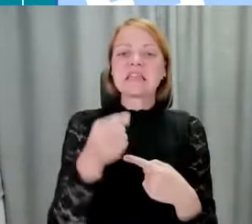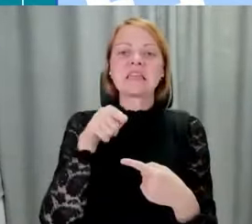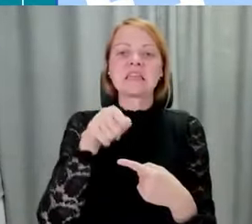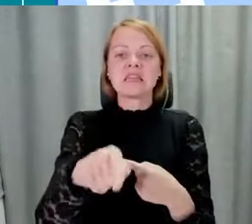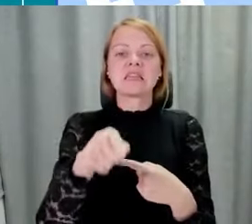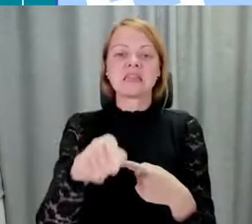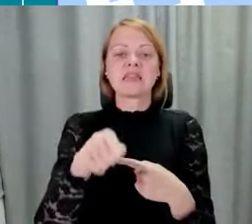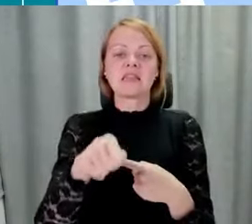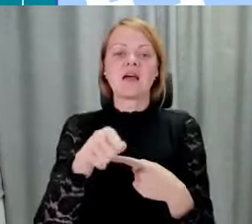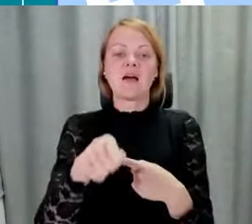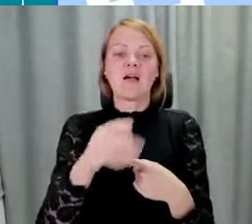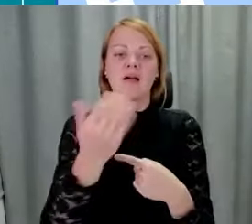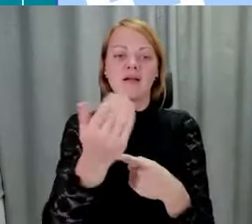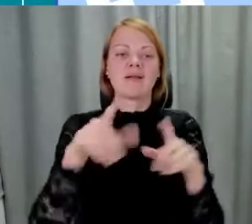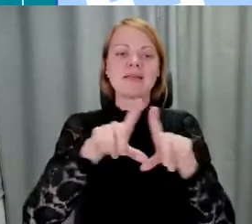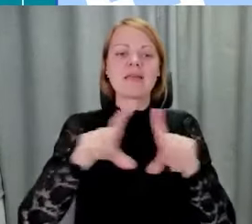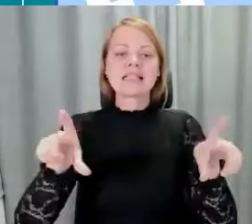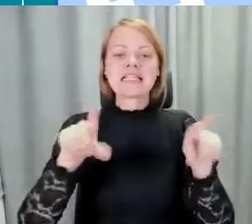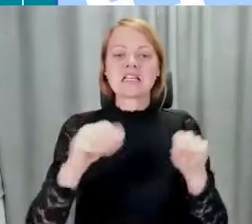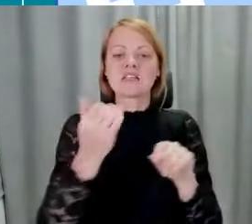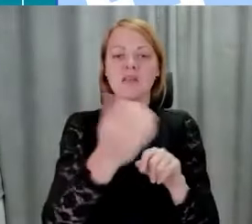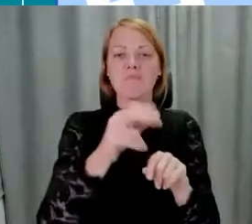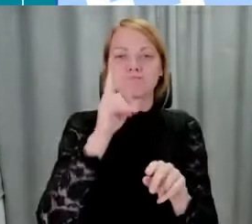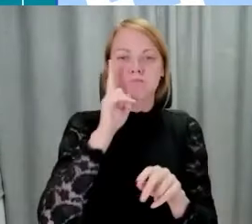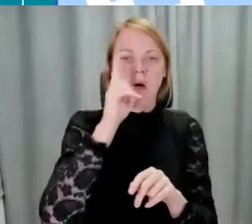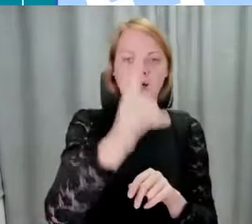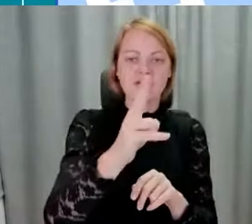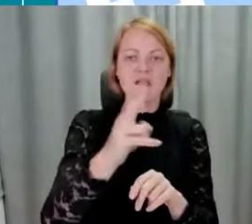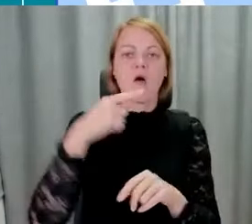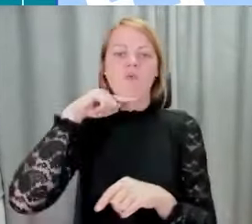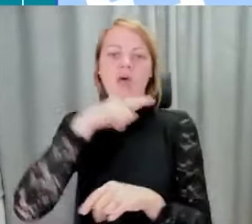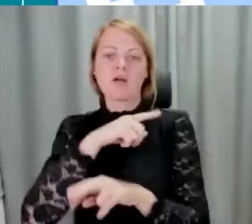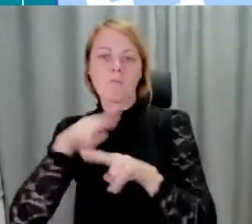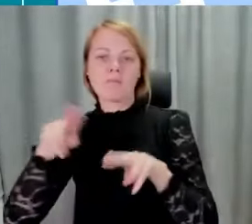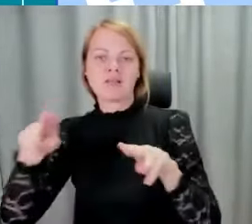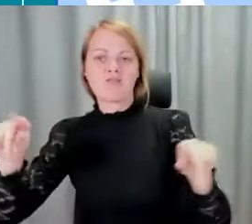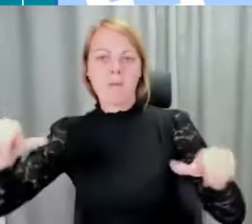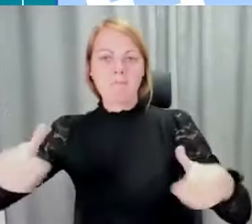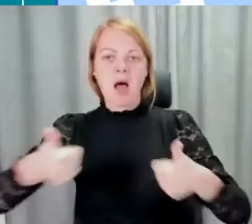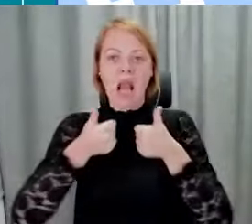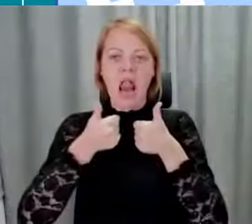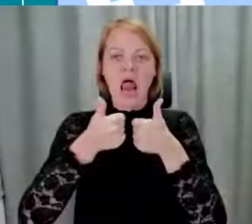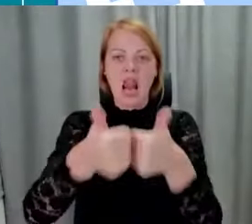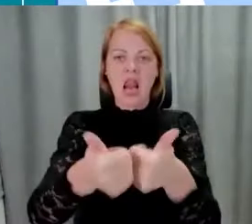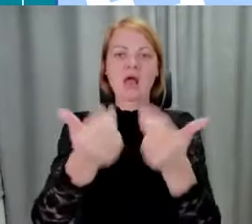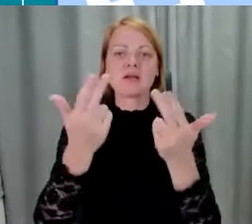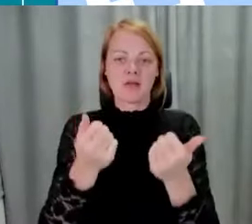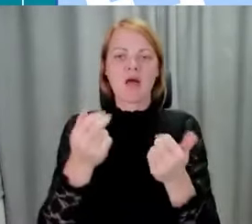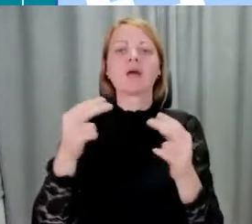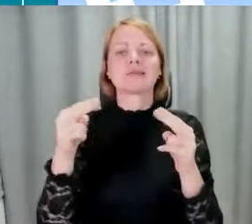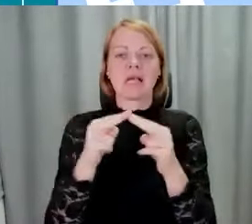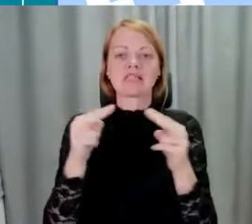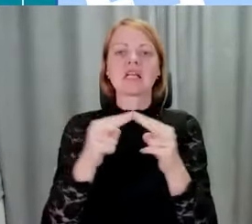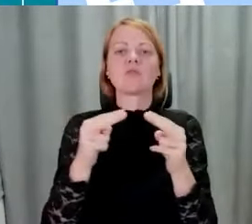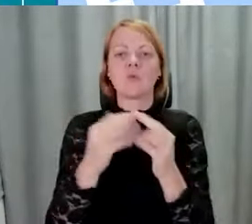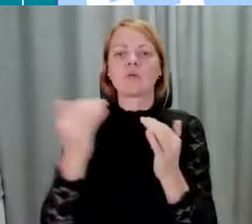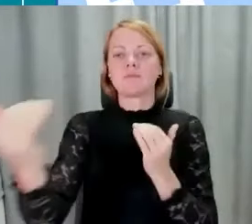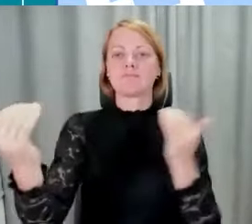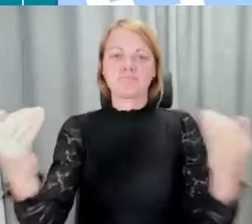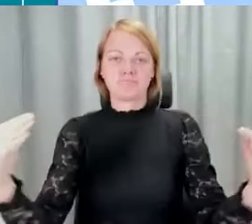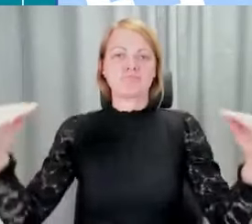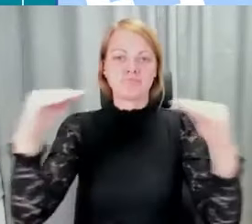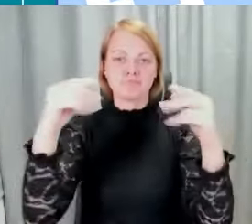resoru pārziņā, gan ar ekonomikas ministrijas, viņi iet paralēli. Jā, viņi abiem diviem uzskaņot saskaņošanas gaida. Šobrīd šis likuma projekts, kā